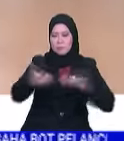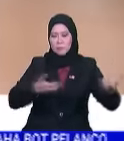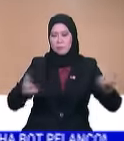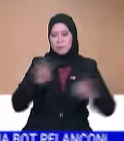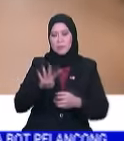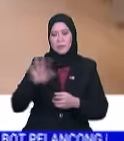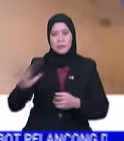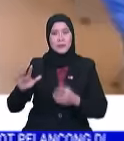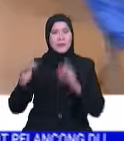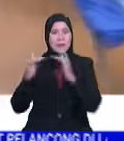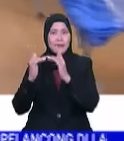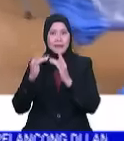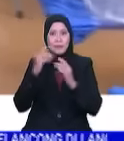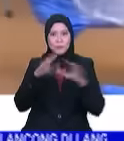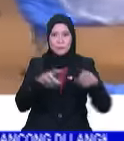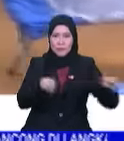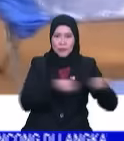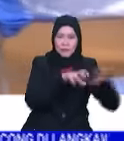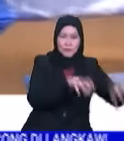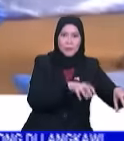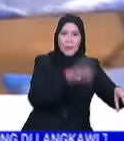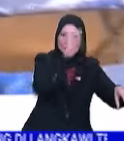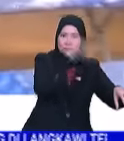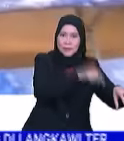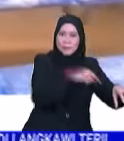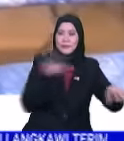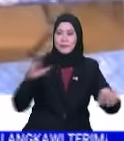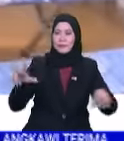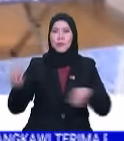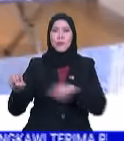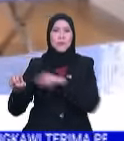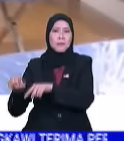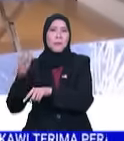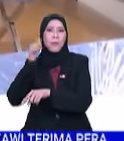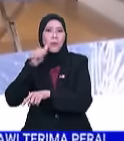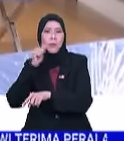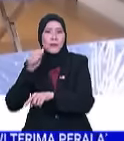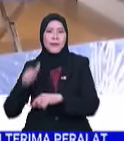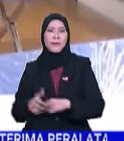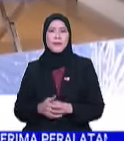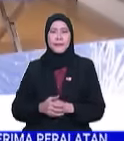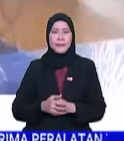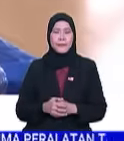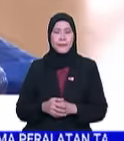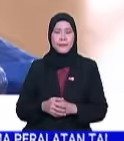45 katil di ruangan lelaki dan 30 lagi wanita.